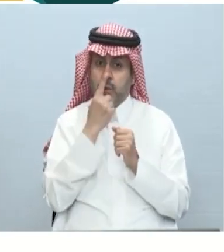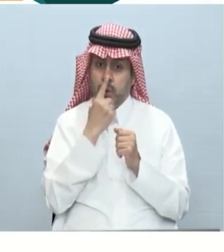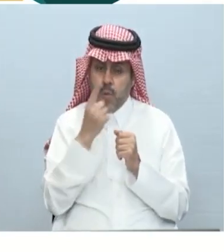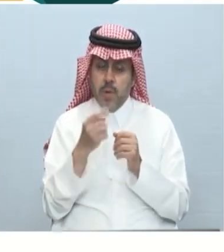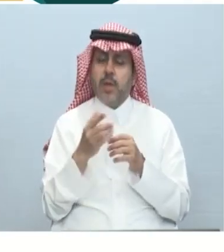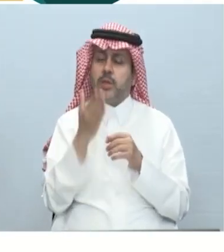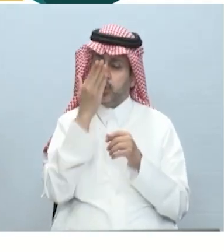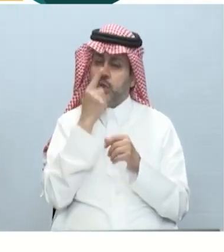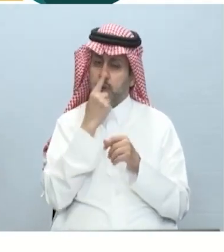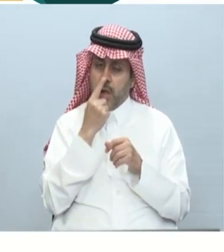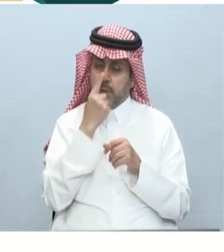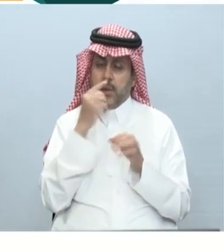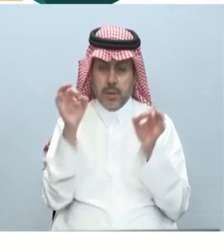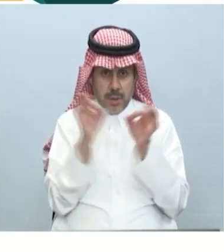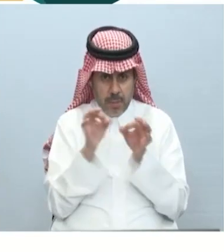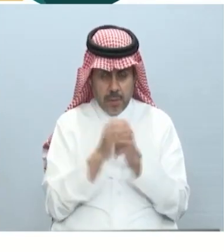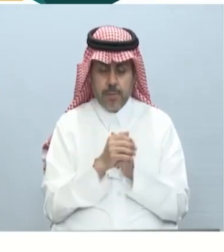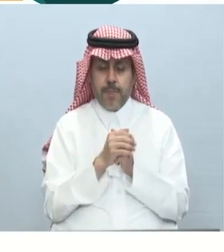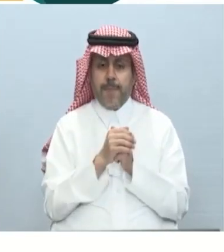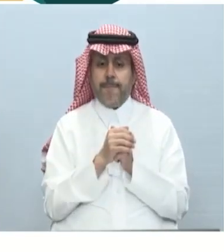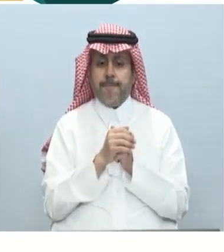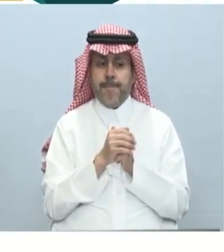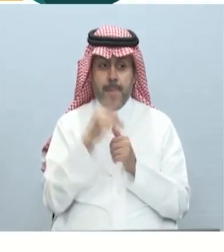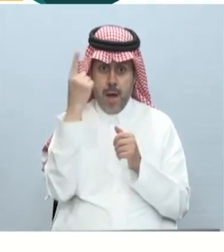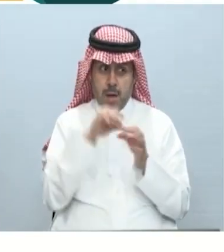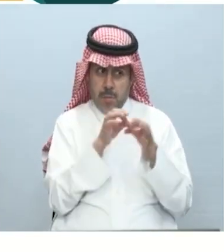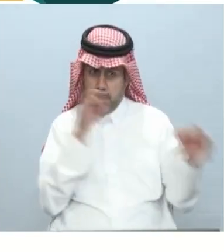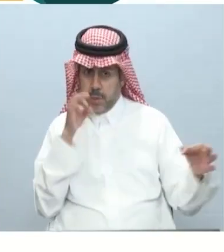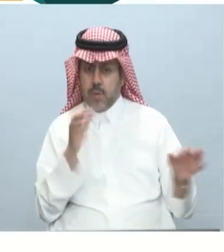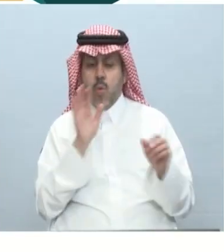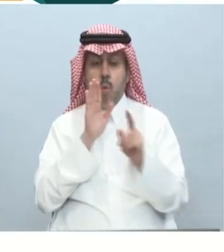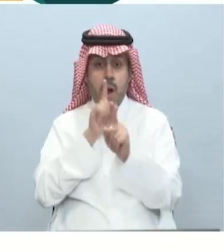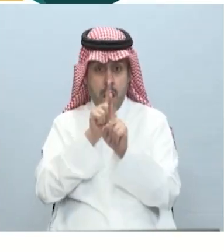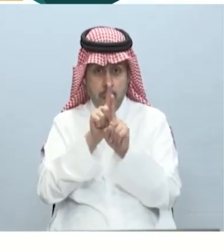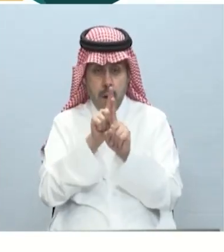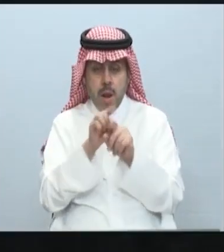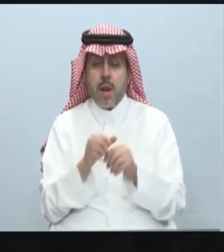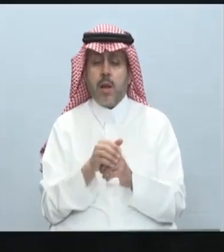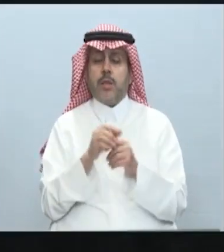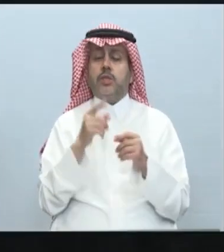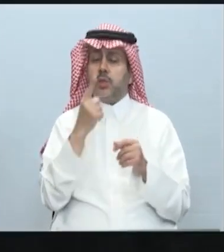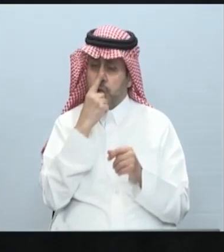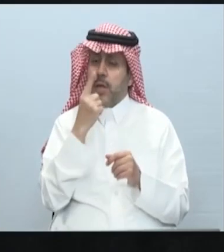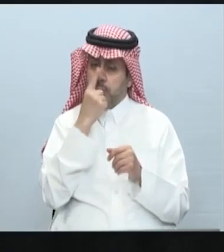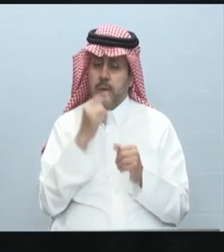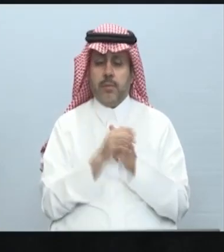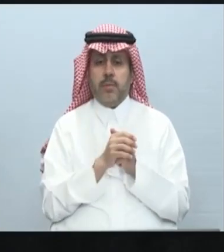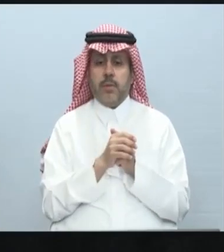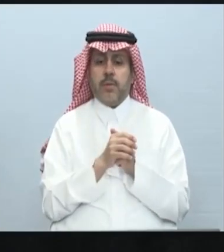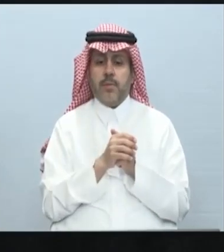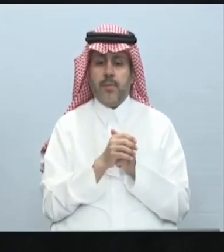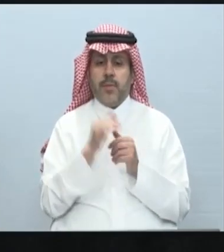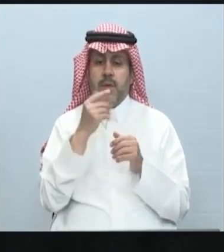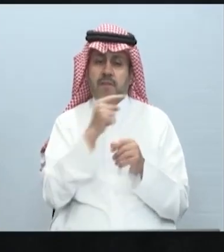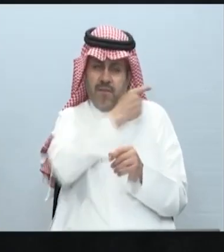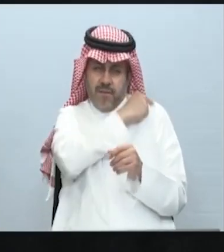الطاعات فاذا ابتعدت عن المحرمات برادع الخوف واقبلت على الله بالطاعات انت مقصر